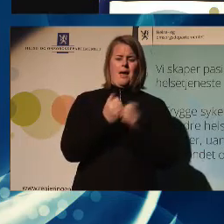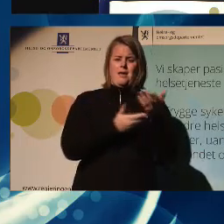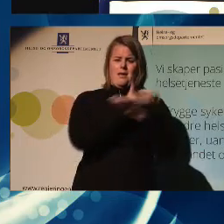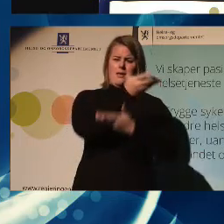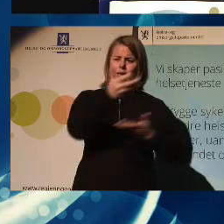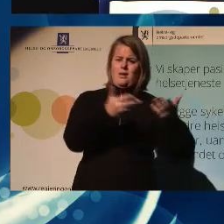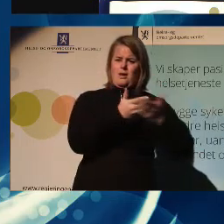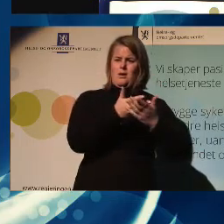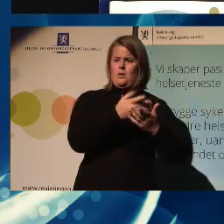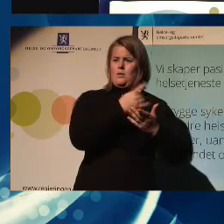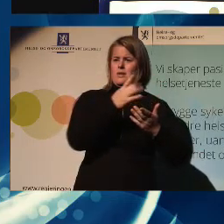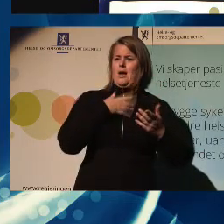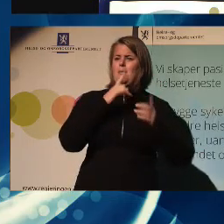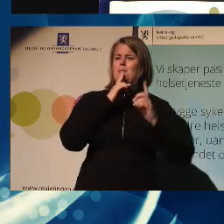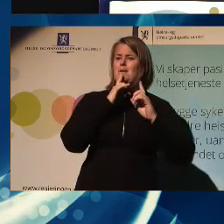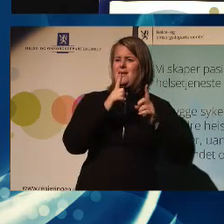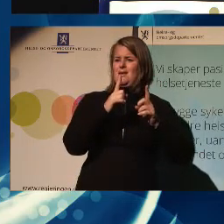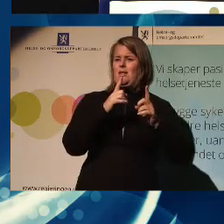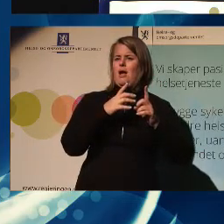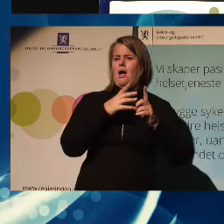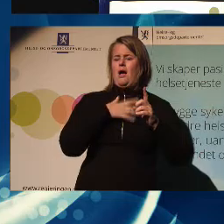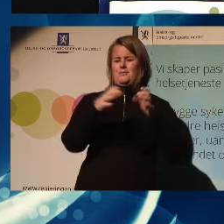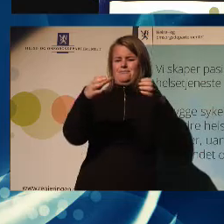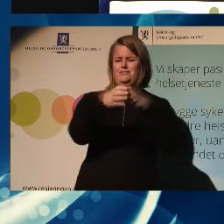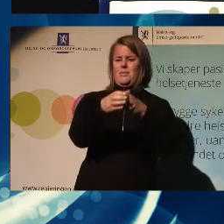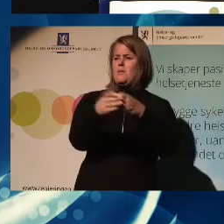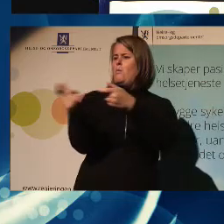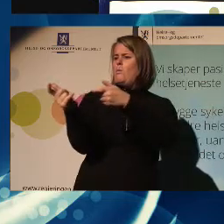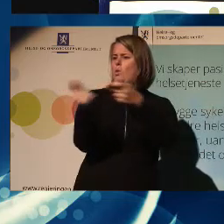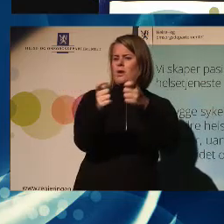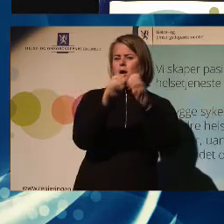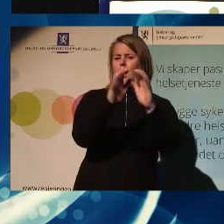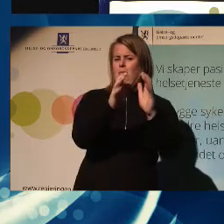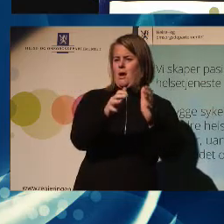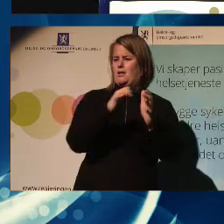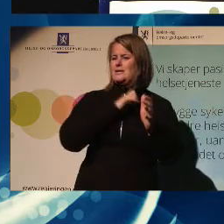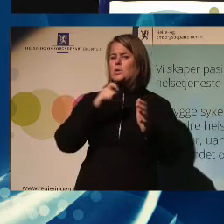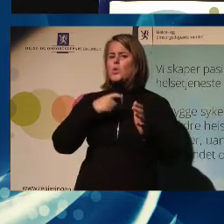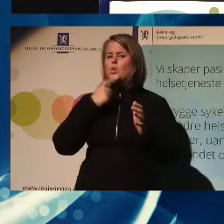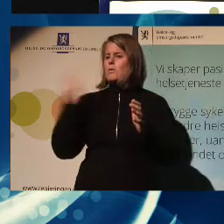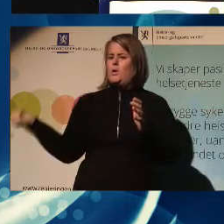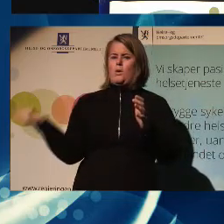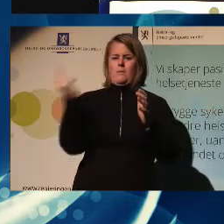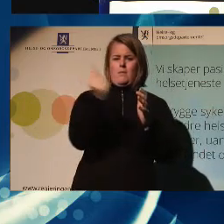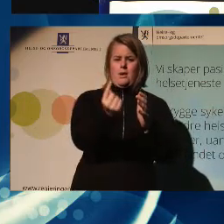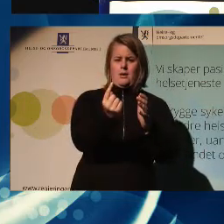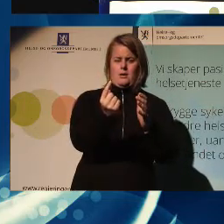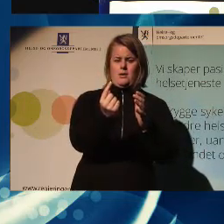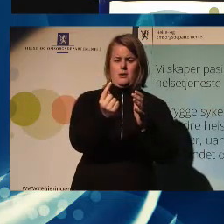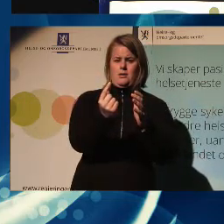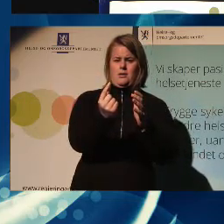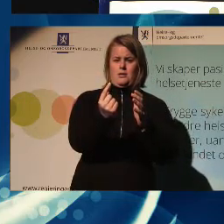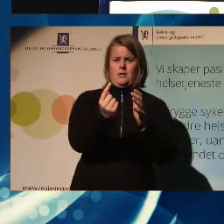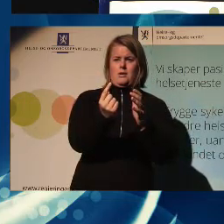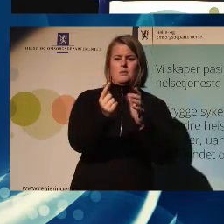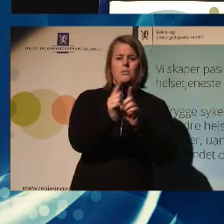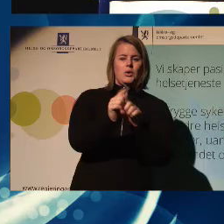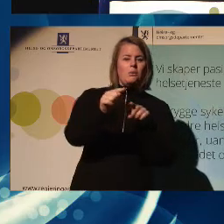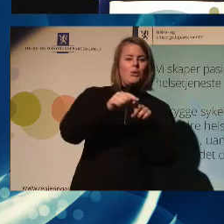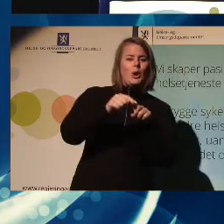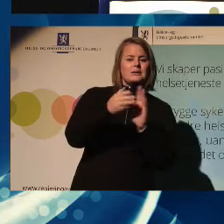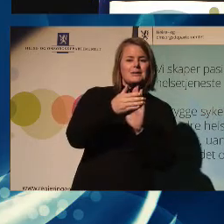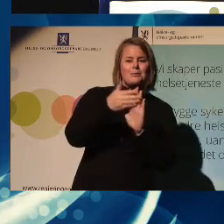til å stille med et mottakerapparat når vi sender våre ungdommer til de, sånn at denne oppstarten skal gå så smertefritt som